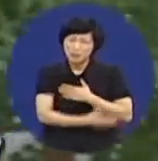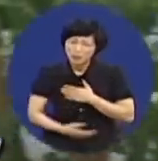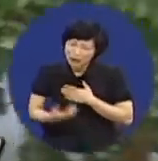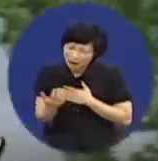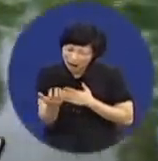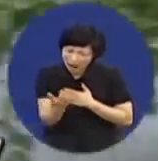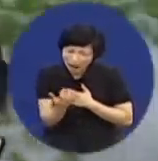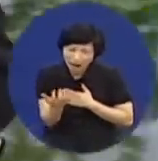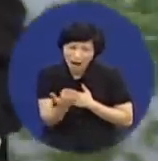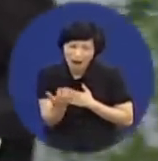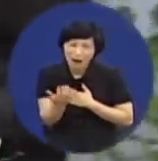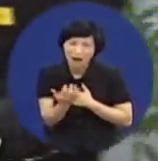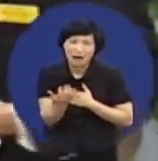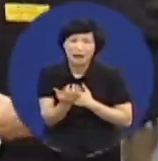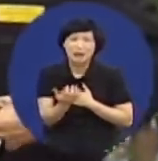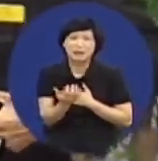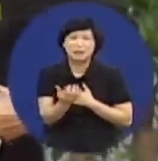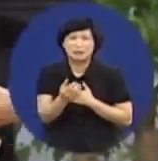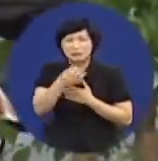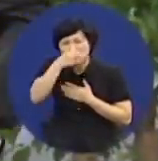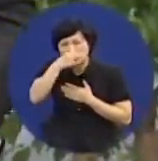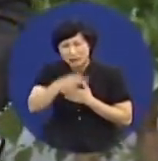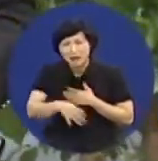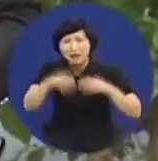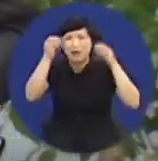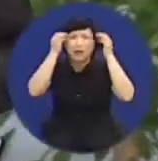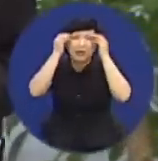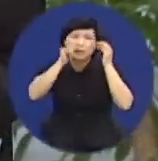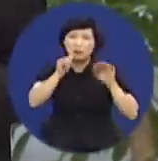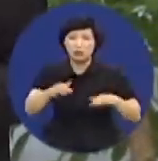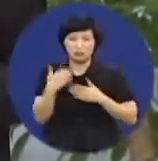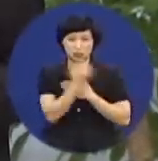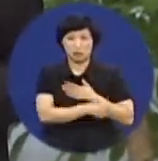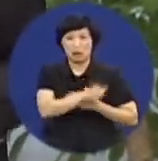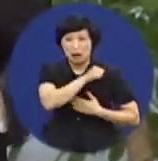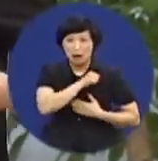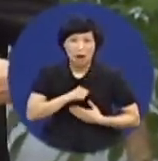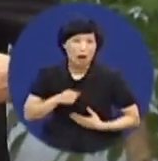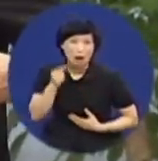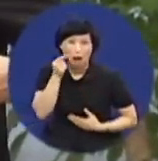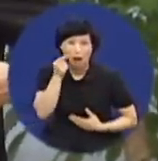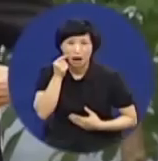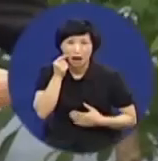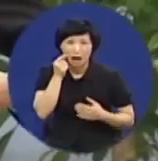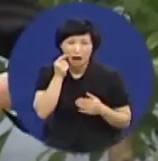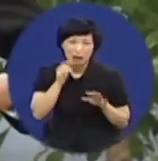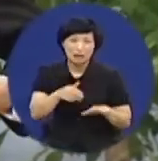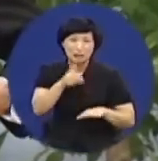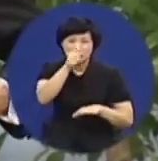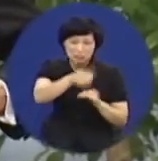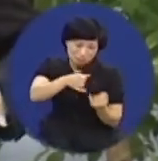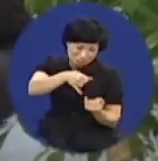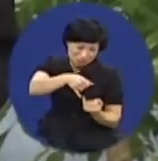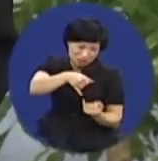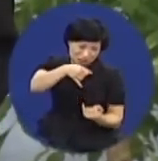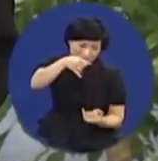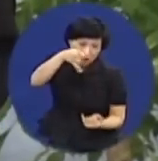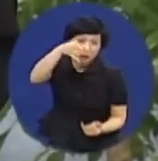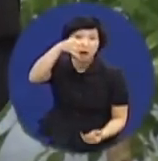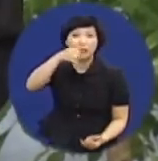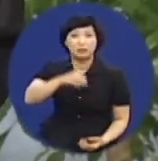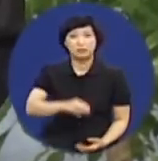体の苦痛、痛み、苦しみで耐えられなくなり、痩せ細ってし